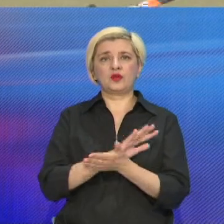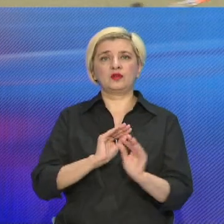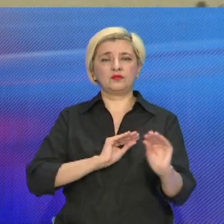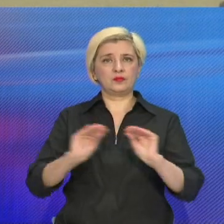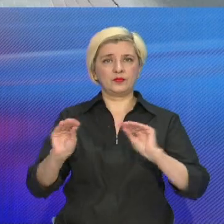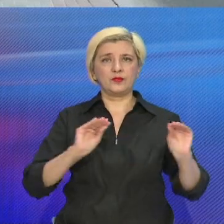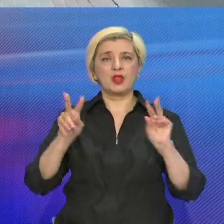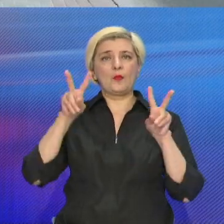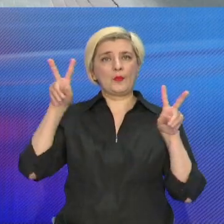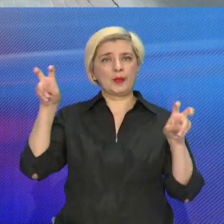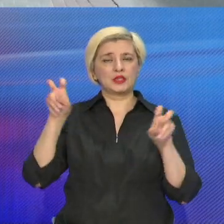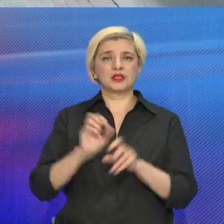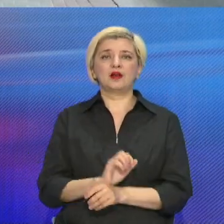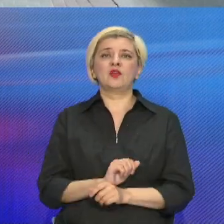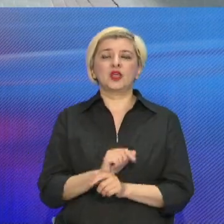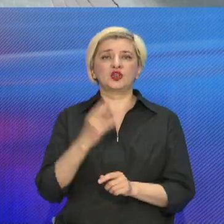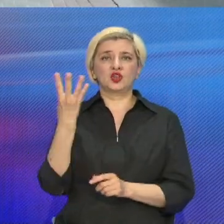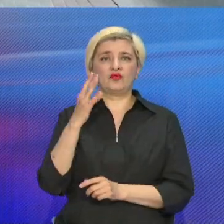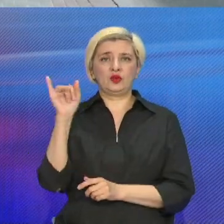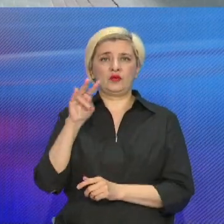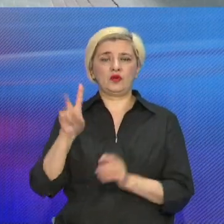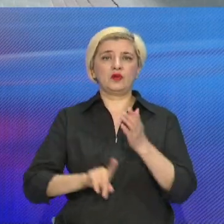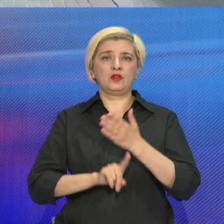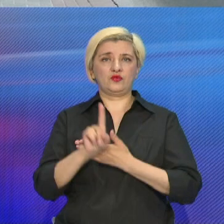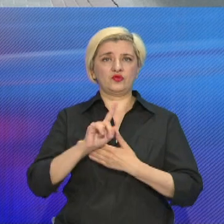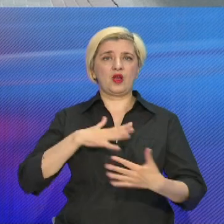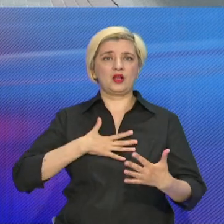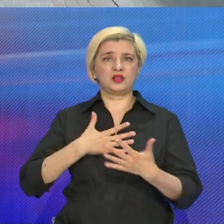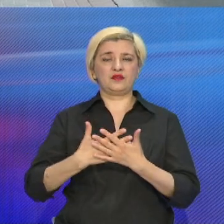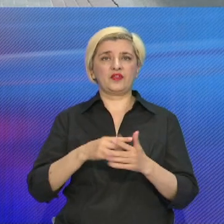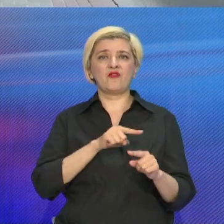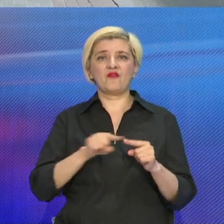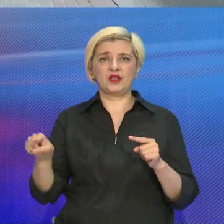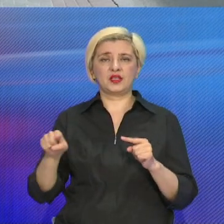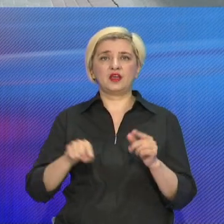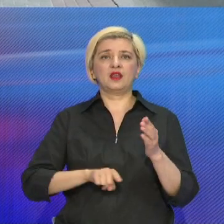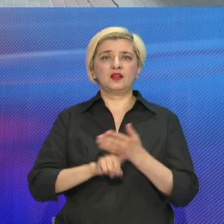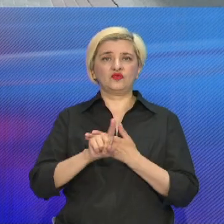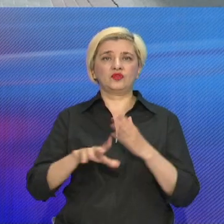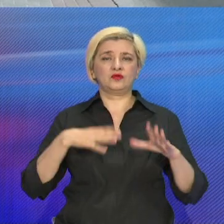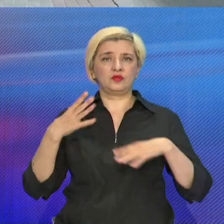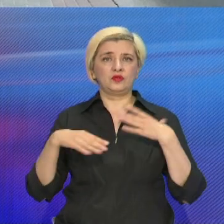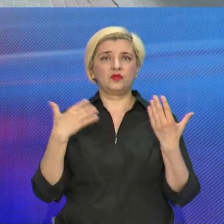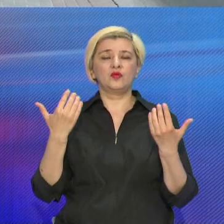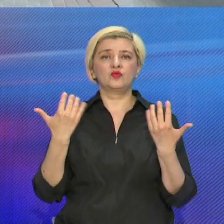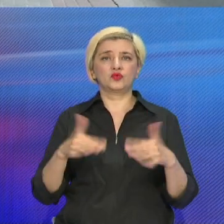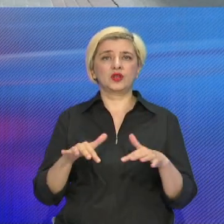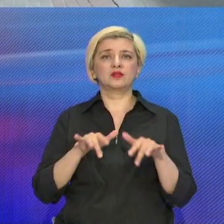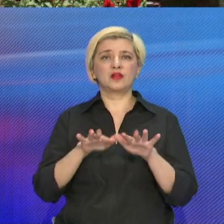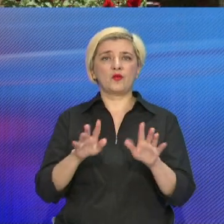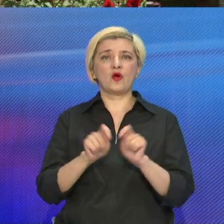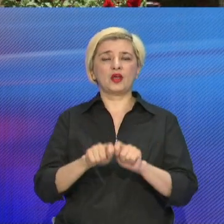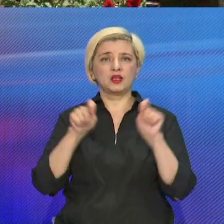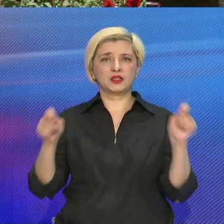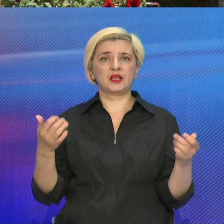4 липня организаторы вступят в активную фазу. А кроме того, рыхтуются и церемонии. цырымоніі адкрыцця і закрыцця. Іх месцам